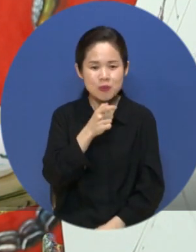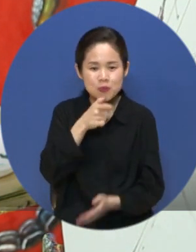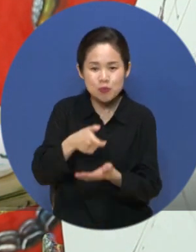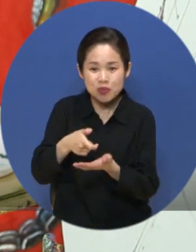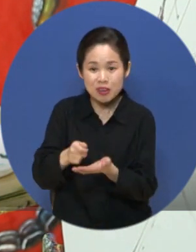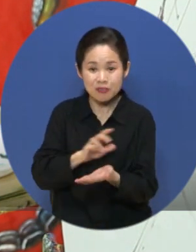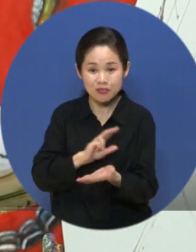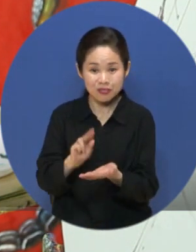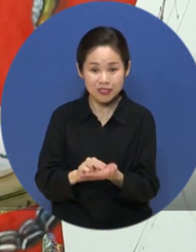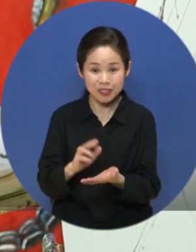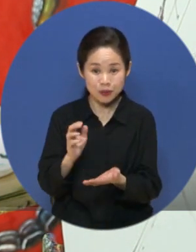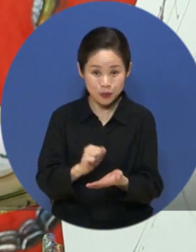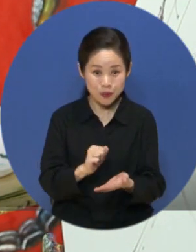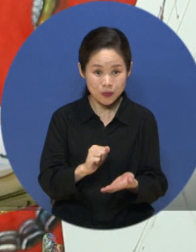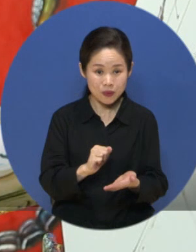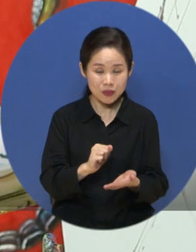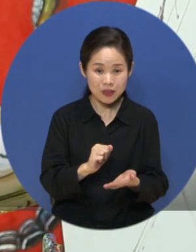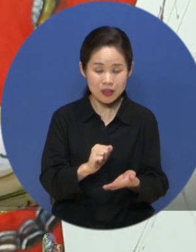물감을 주제로